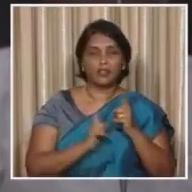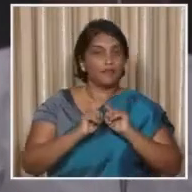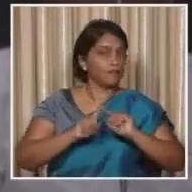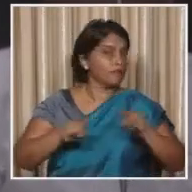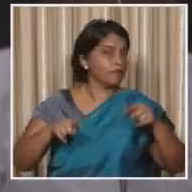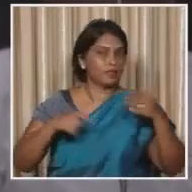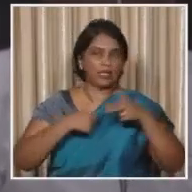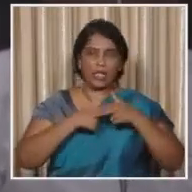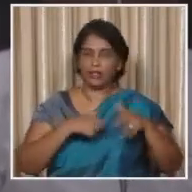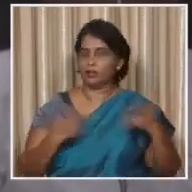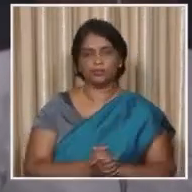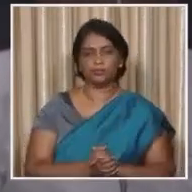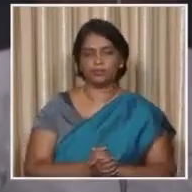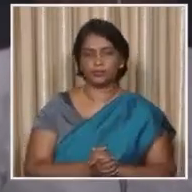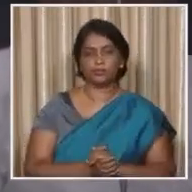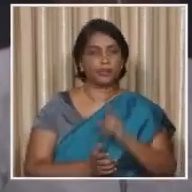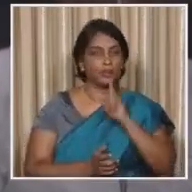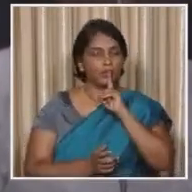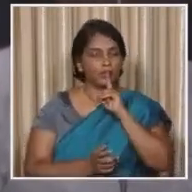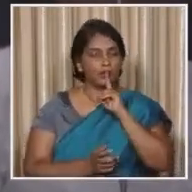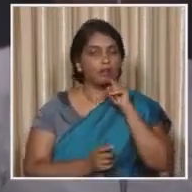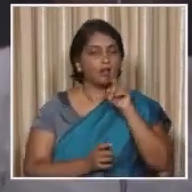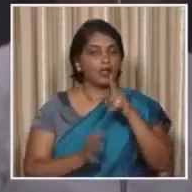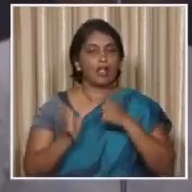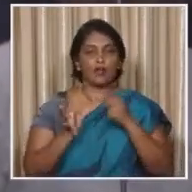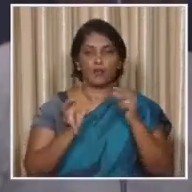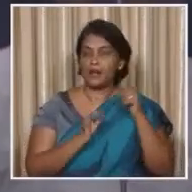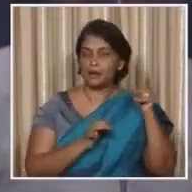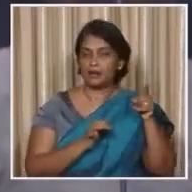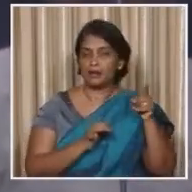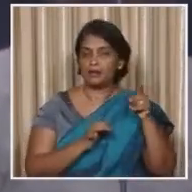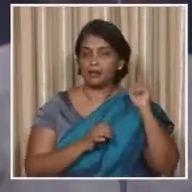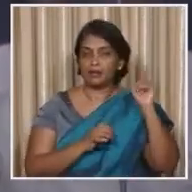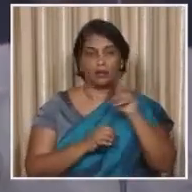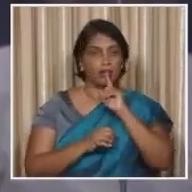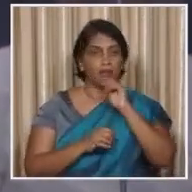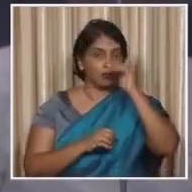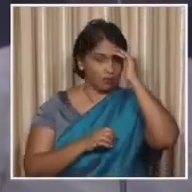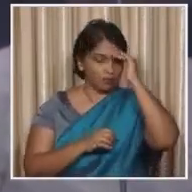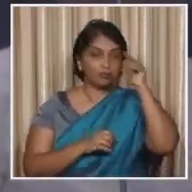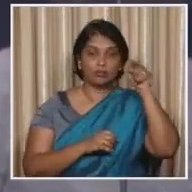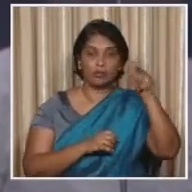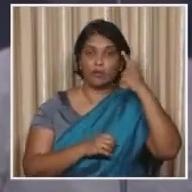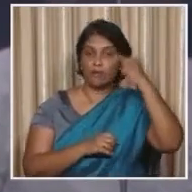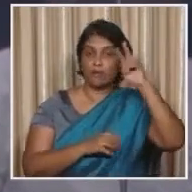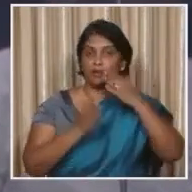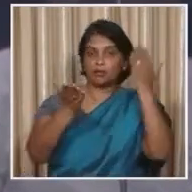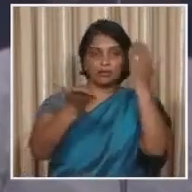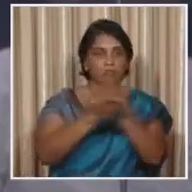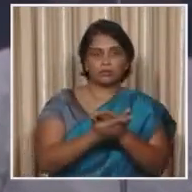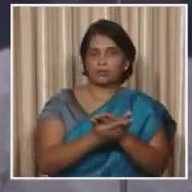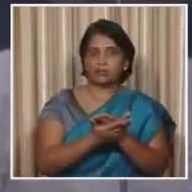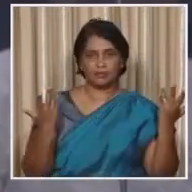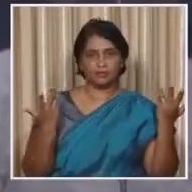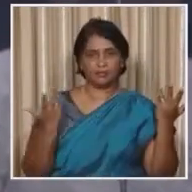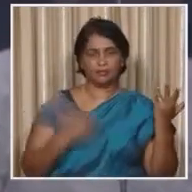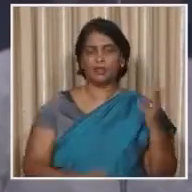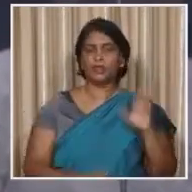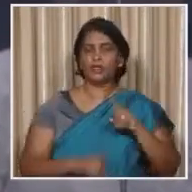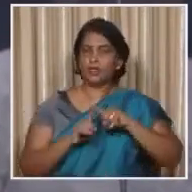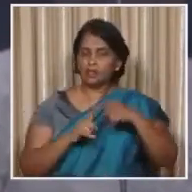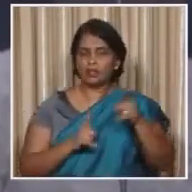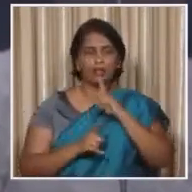වෙන හේතුවක් මත සිදුවෙන දෙයක් නෙවෙයි. කතාන අනුර බණ්ඩාරනායක වගේ කතානායකවරුට විශ්වාසභංග යෝජනා මේ සභාවලට ආවේ නැහැ.